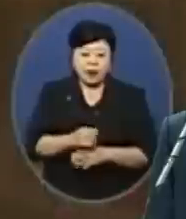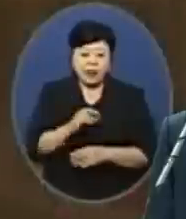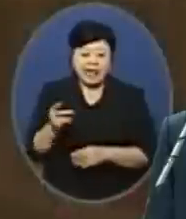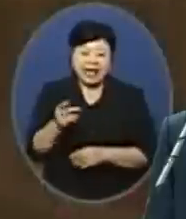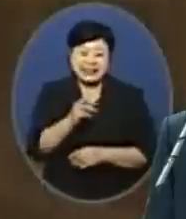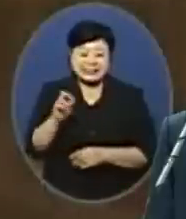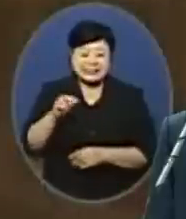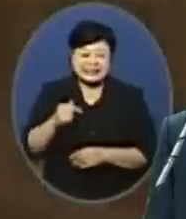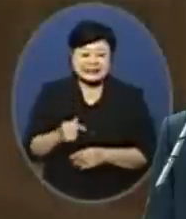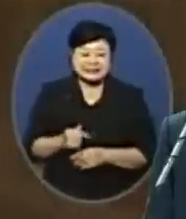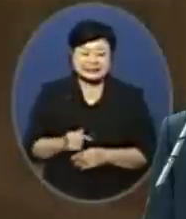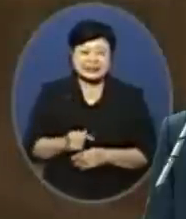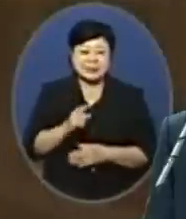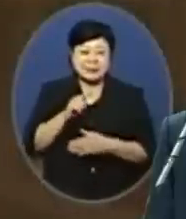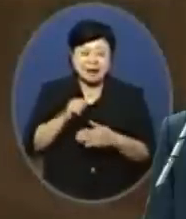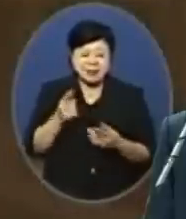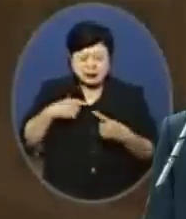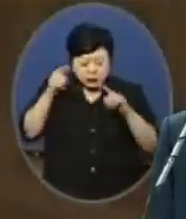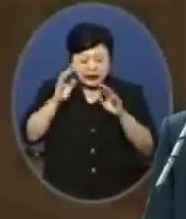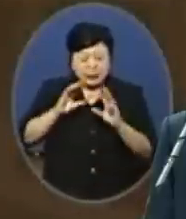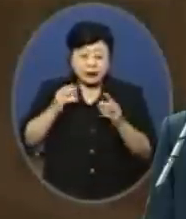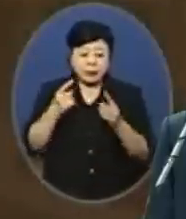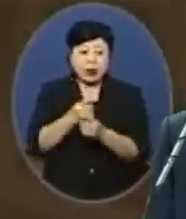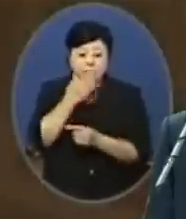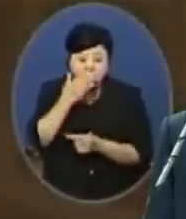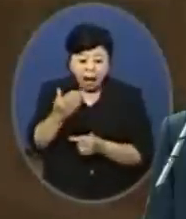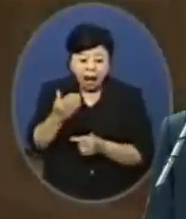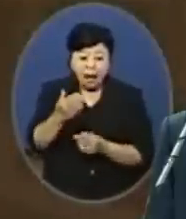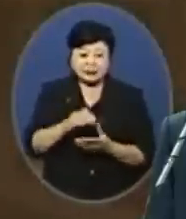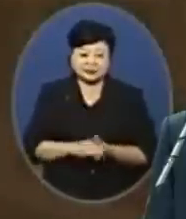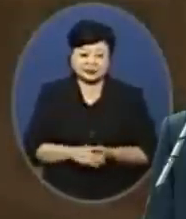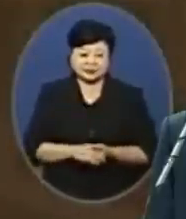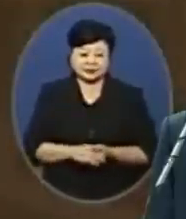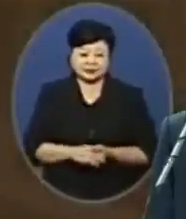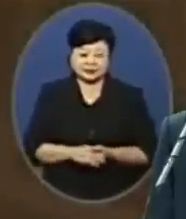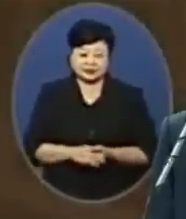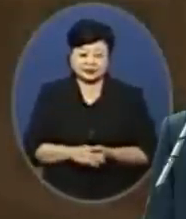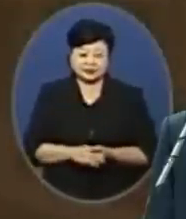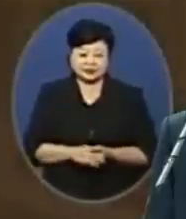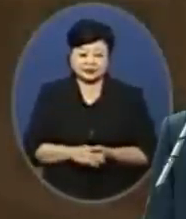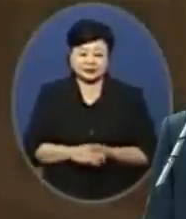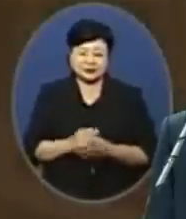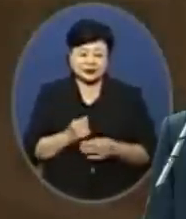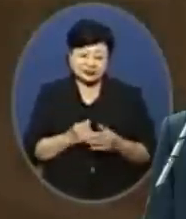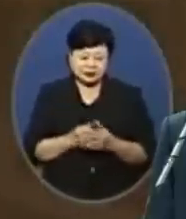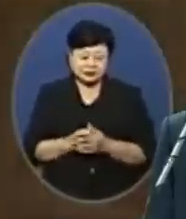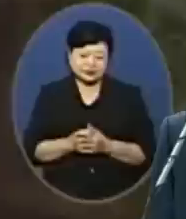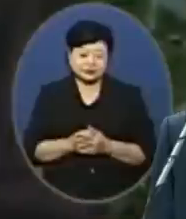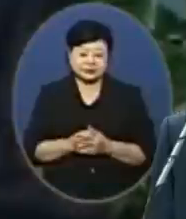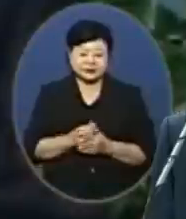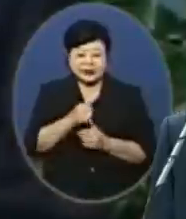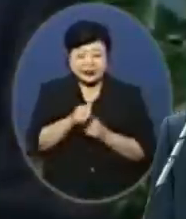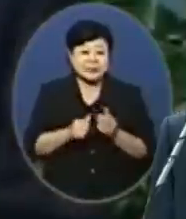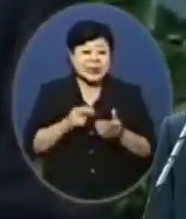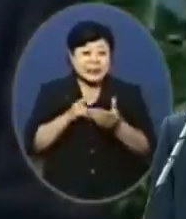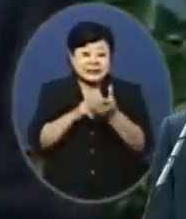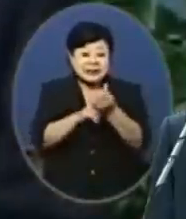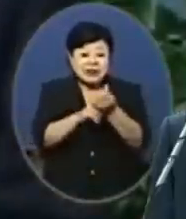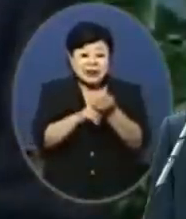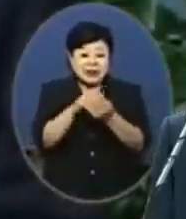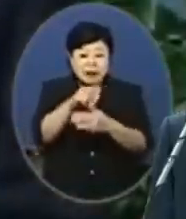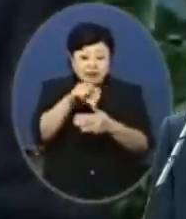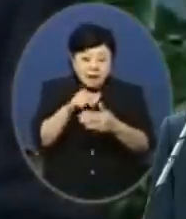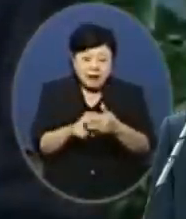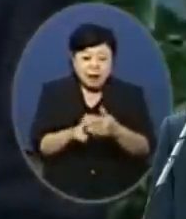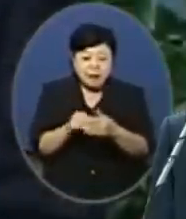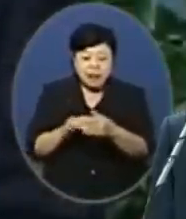지옥을 천국으로 만들 수도 있고 천국을 지옥으로 만들 수도 있다고 말했었습니다. 하나님의 기적이